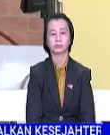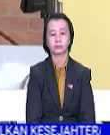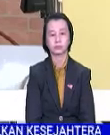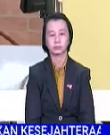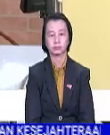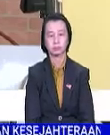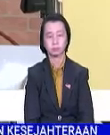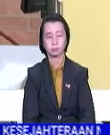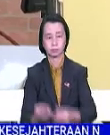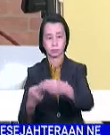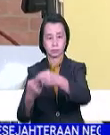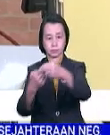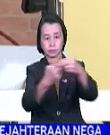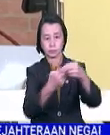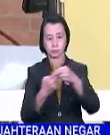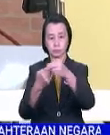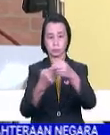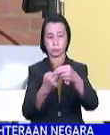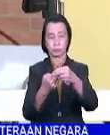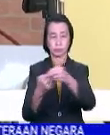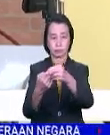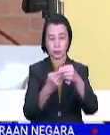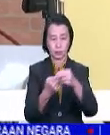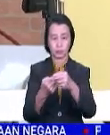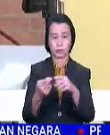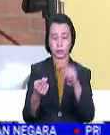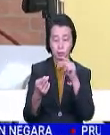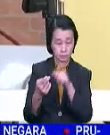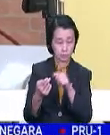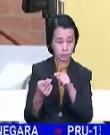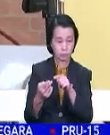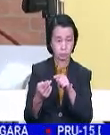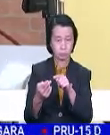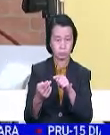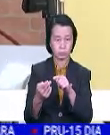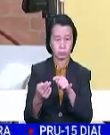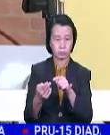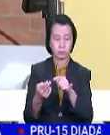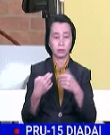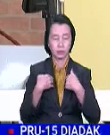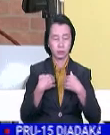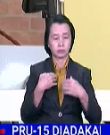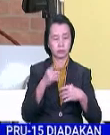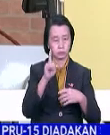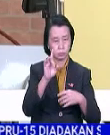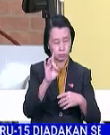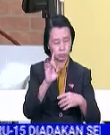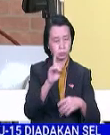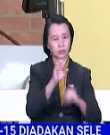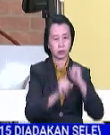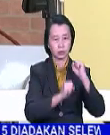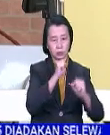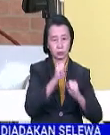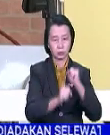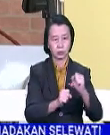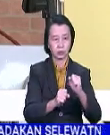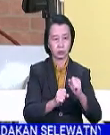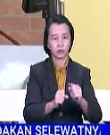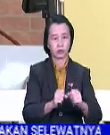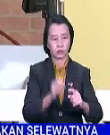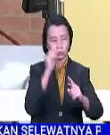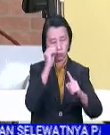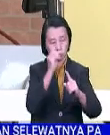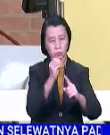perpaduan eye bersatu-padu ialah sifat terjadi